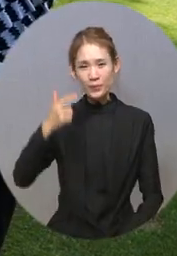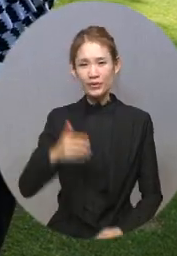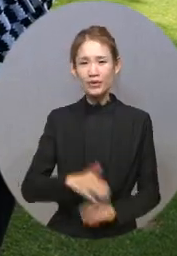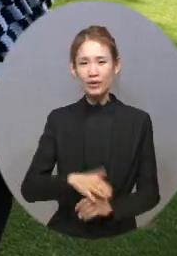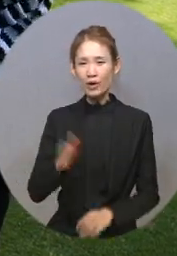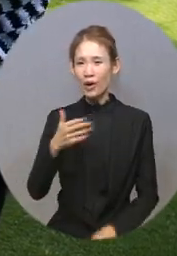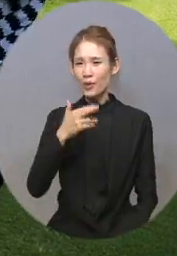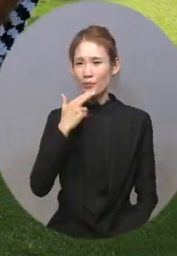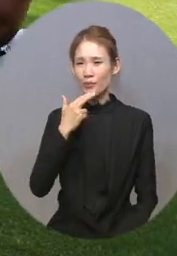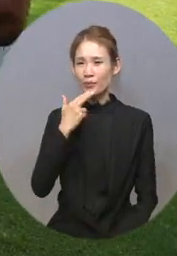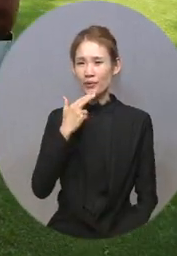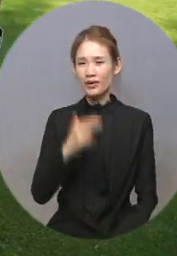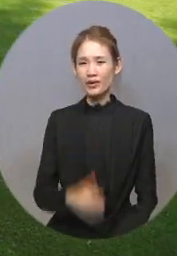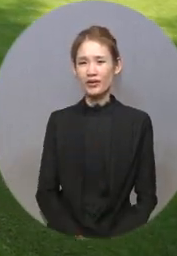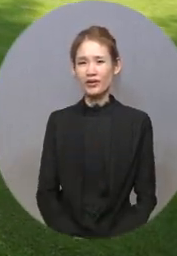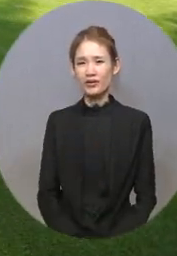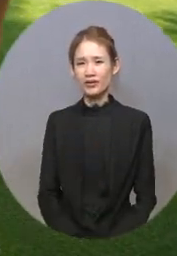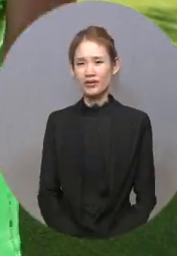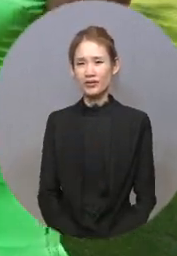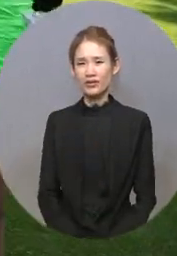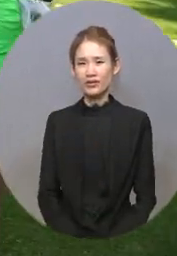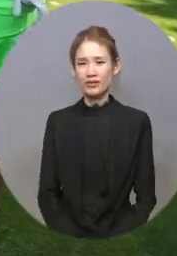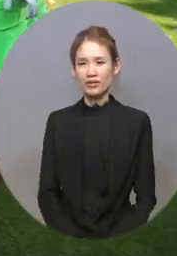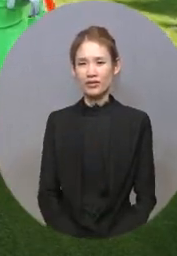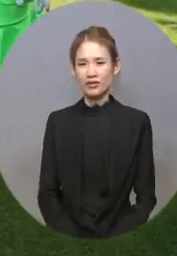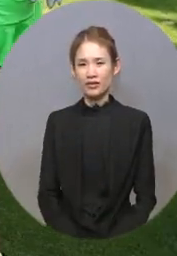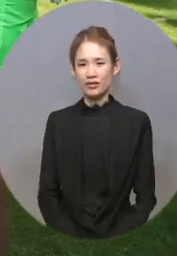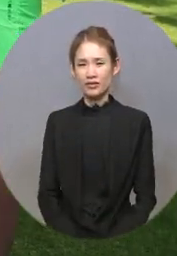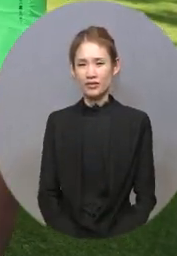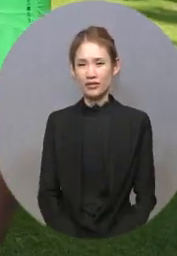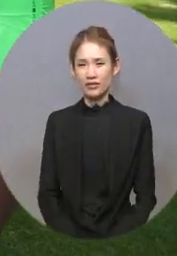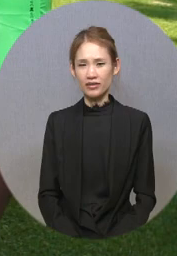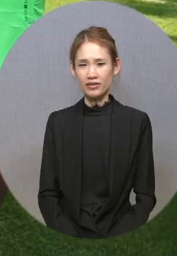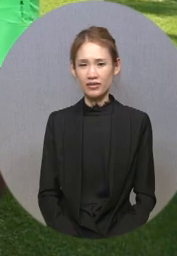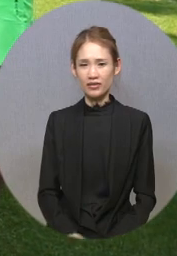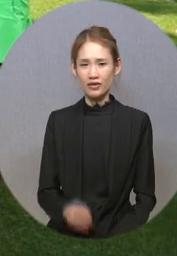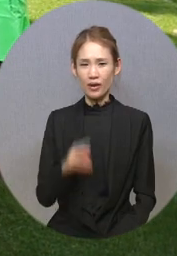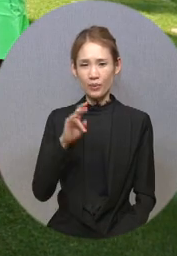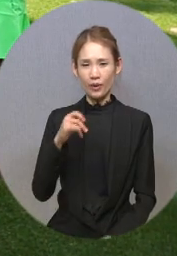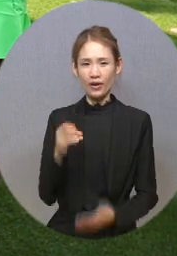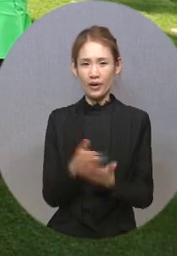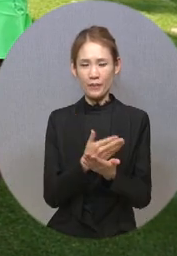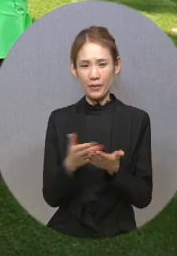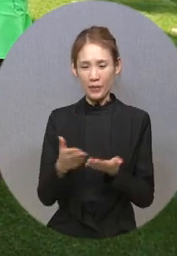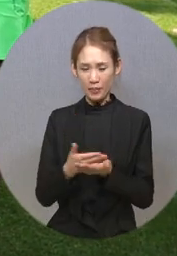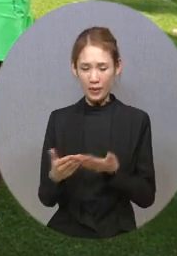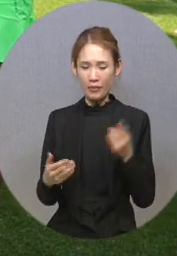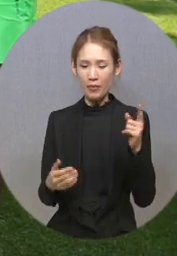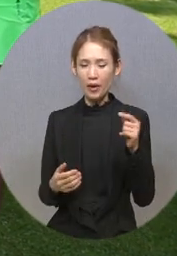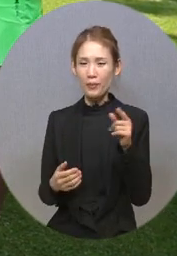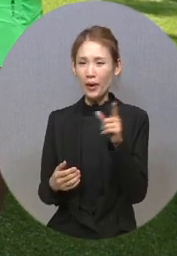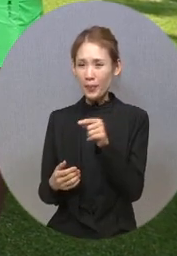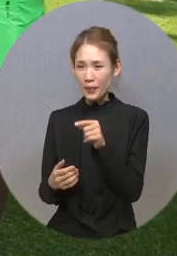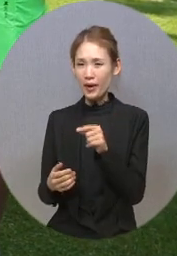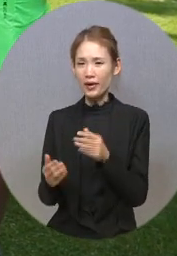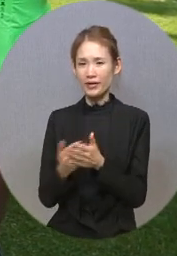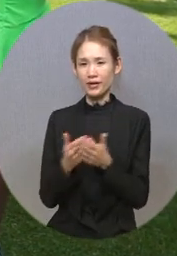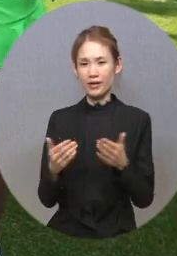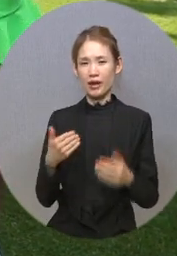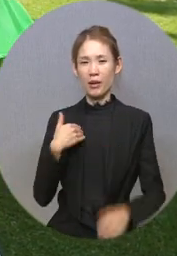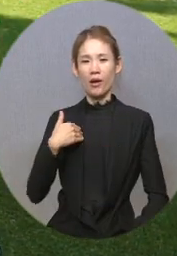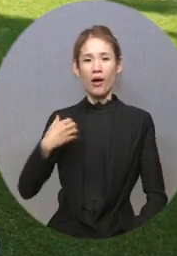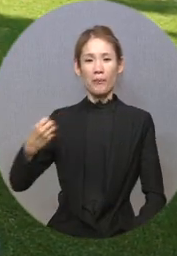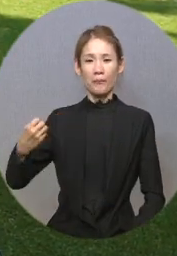제작진들의 없네. 그거 같아. 계속 사용하면 돈 거덜날 것 같아. 나 돈 버디를 많아. 해서 10,000원씩 나눠주면 안 되냐? 연아야? 3만 원. 나 일단 내가 돈이 좀 오빠, 있어. 오빠 그걸 지금 나한테 얘기하는